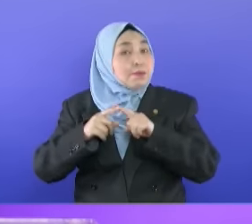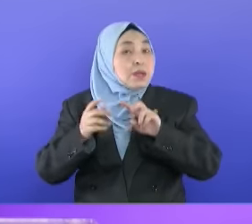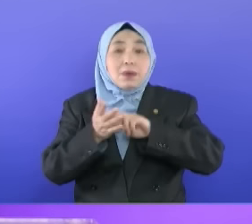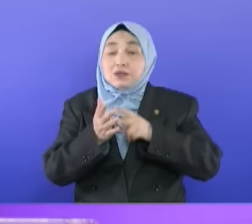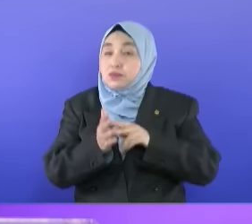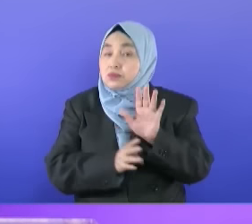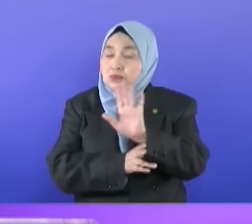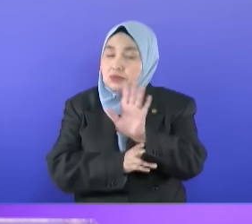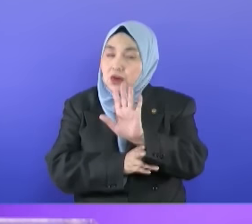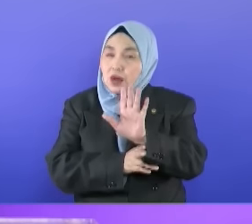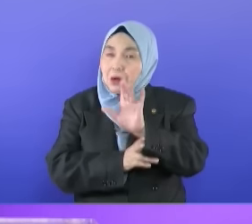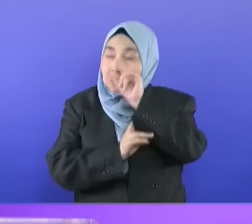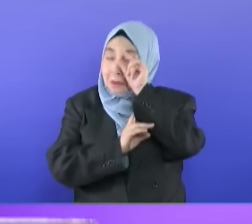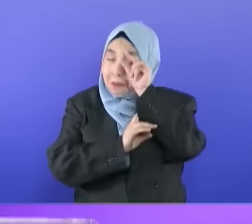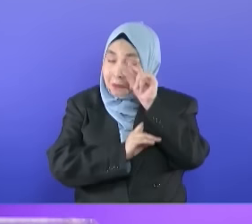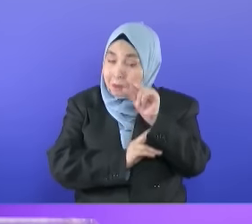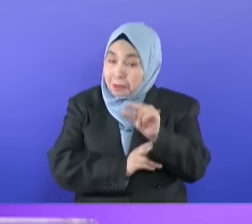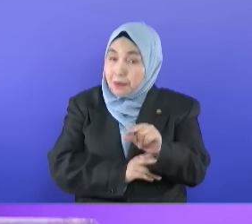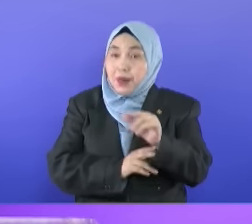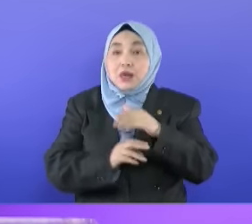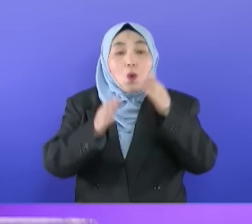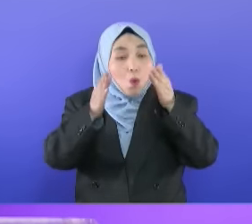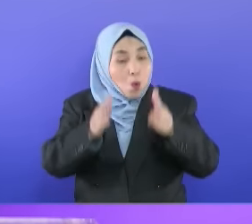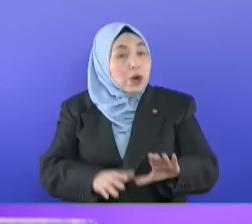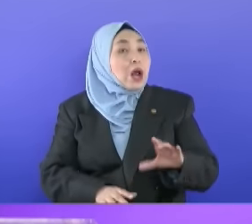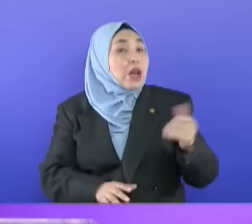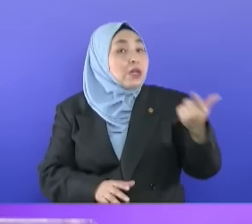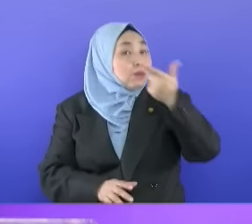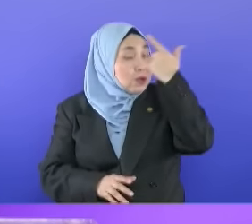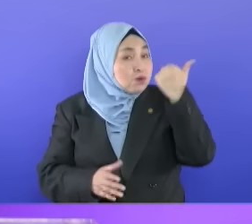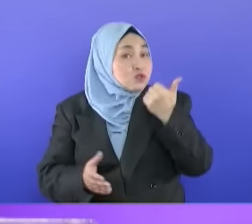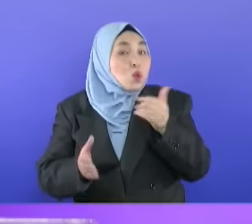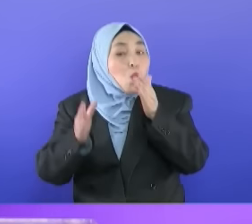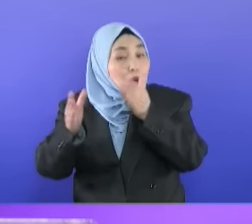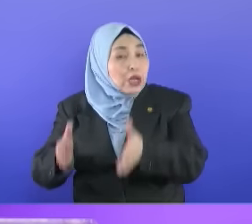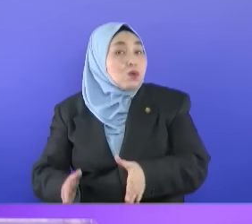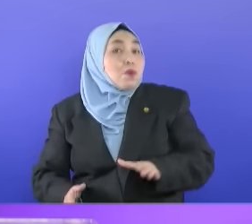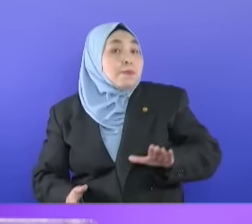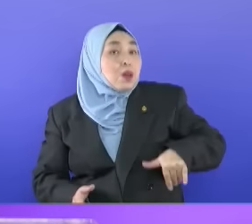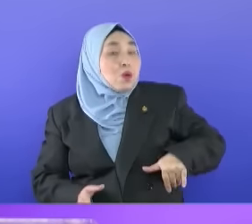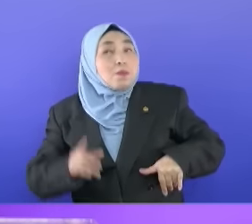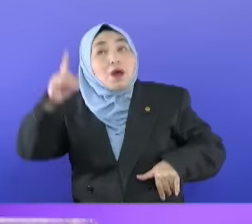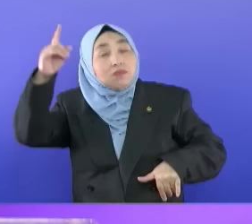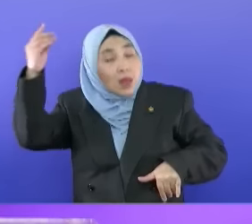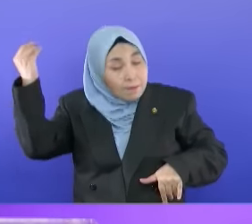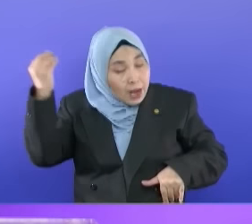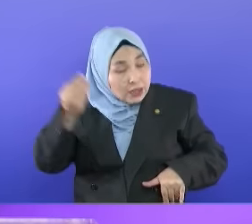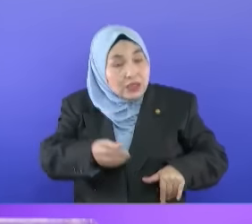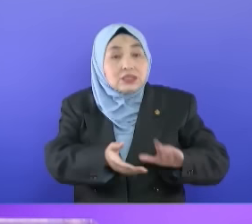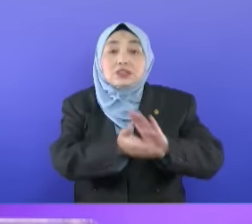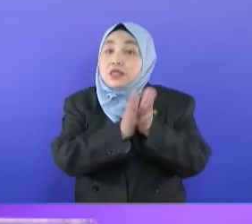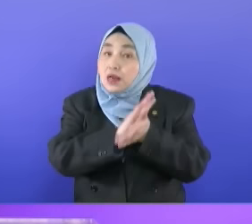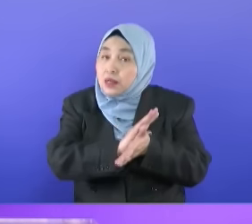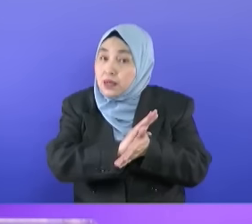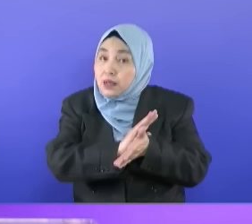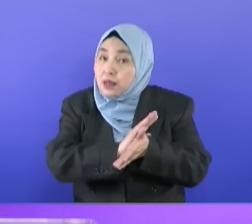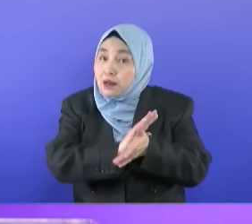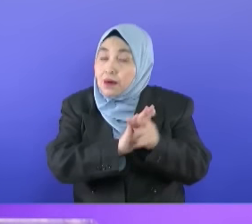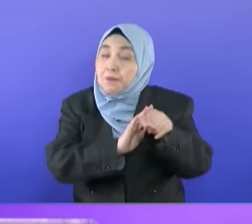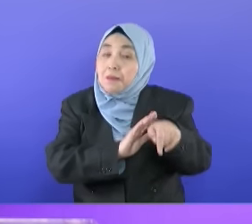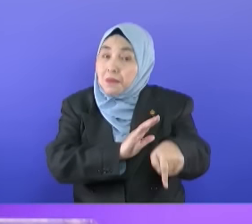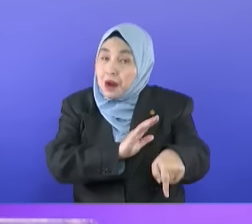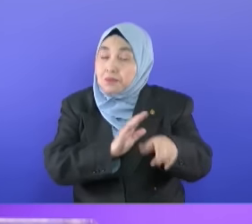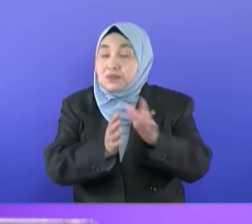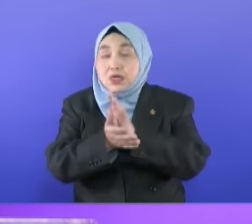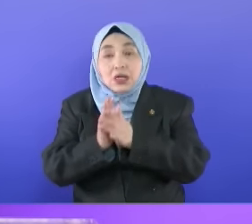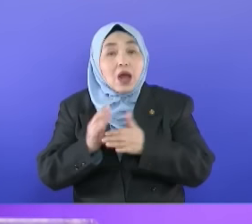jangan sampai memandang kecil kepada orang lain karena orang itu mungkin belum lagi Allah beri Kun Fayakun dan kalau Katakan